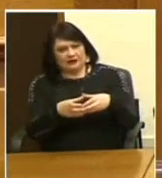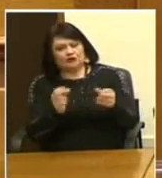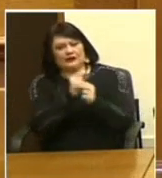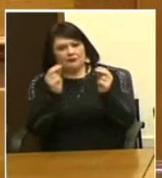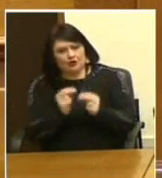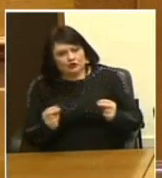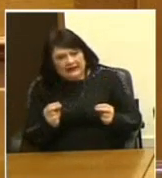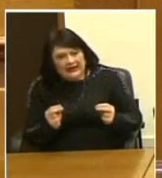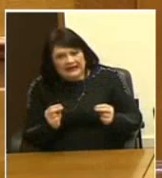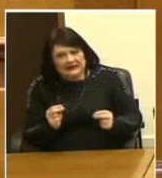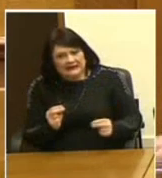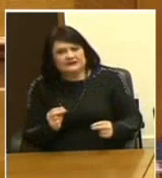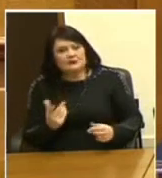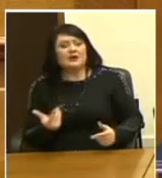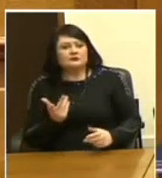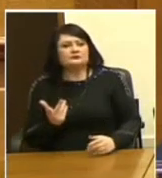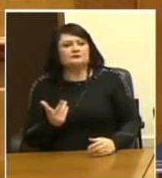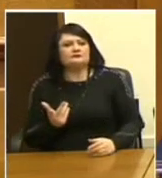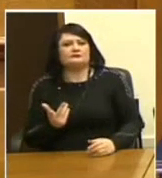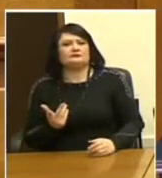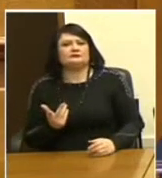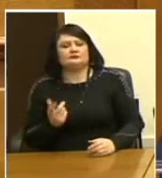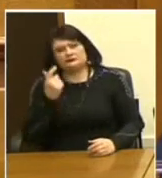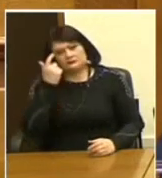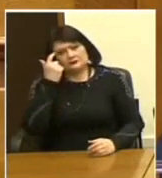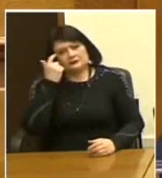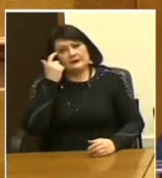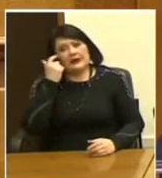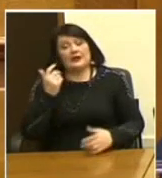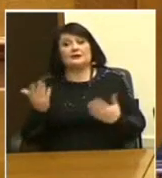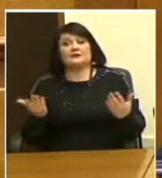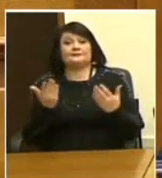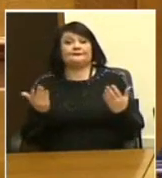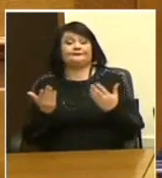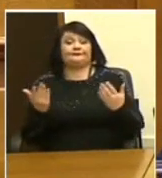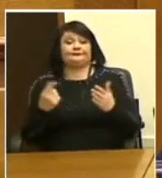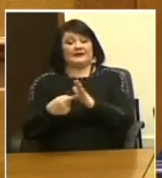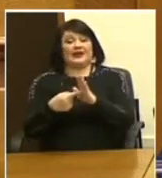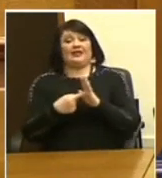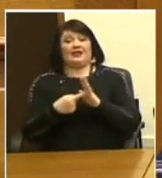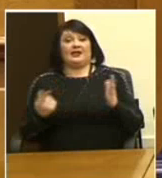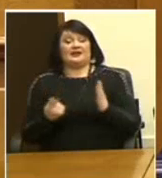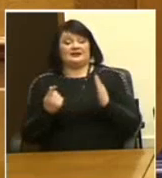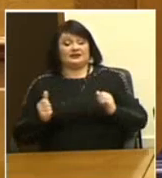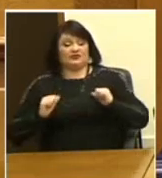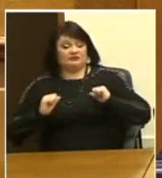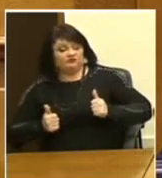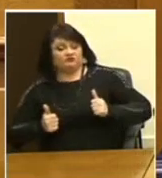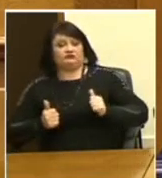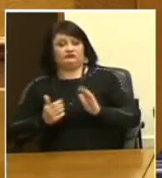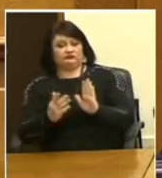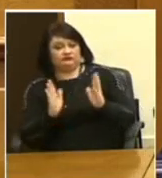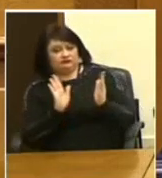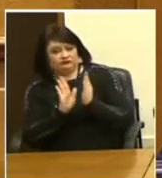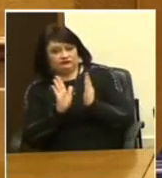να στήσει στα πόδια της την έτσι παλικαρίσια στάση της απέναντι στην Ελλάδα και να αποτρέψει